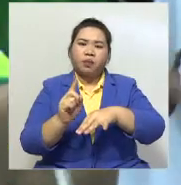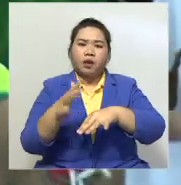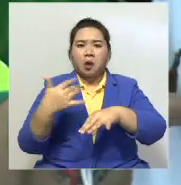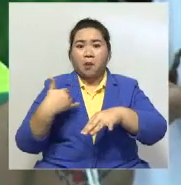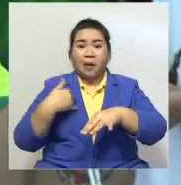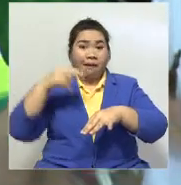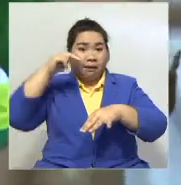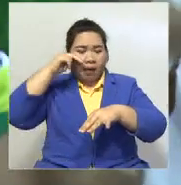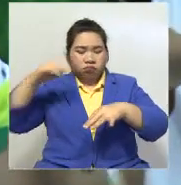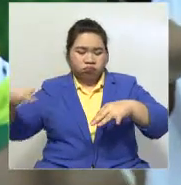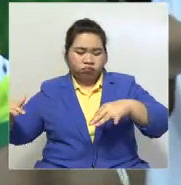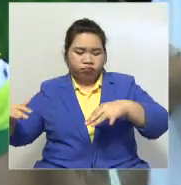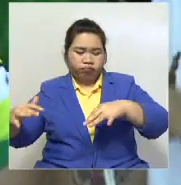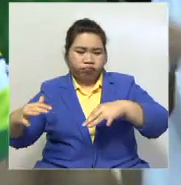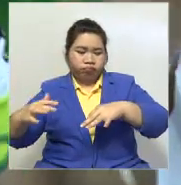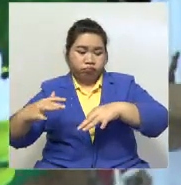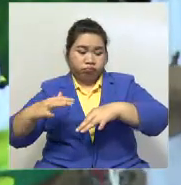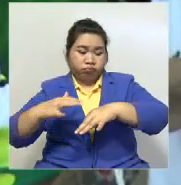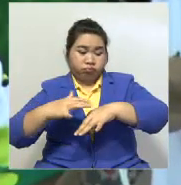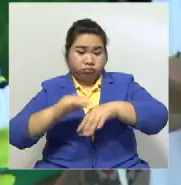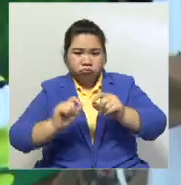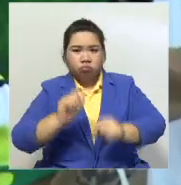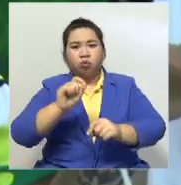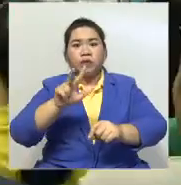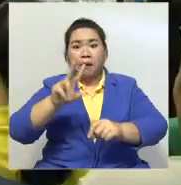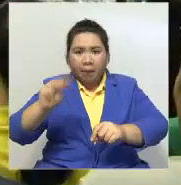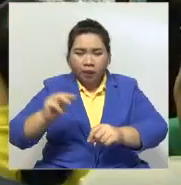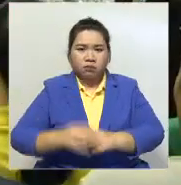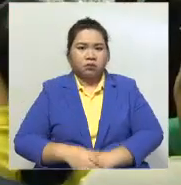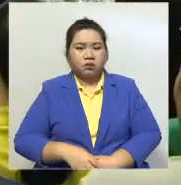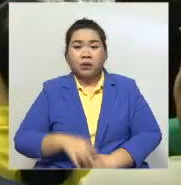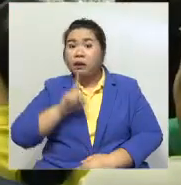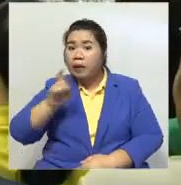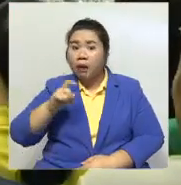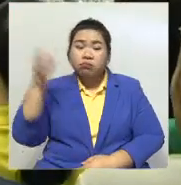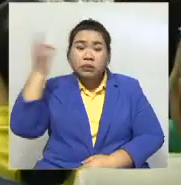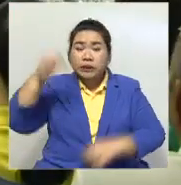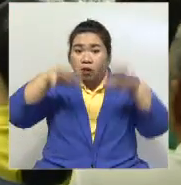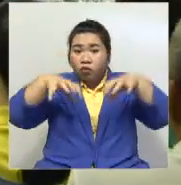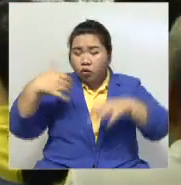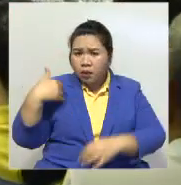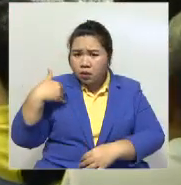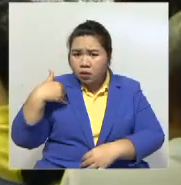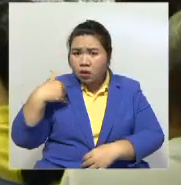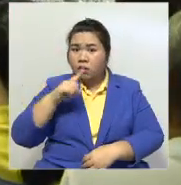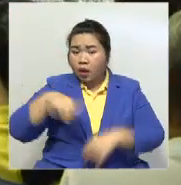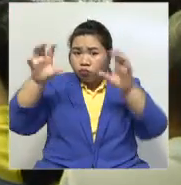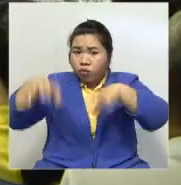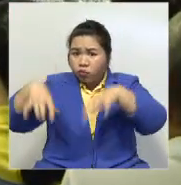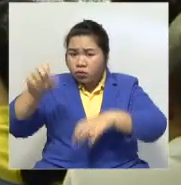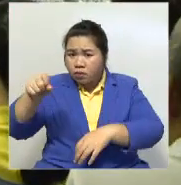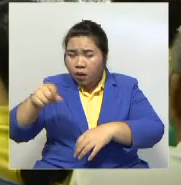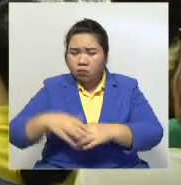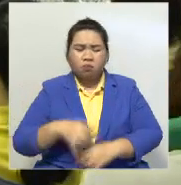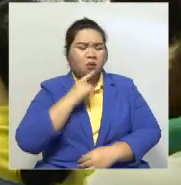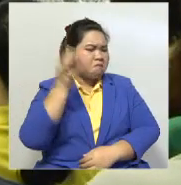คือน้ำเนี่ยขึ้นสูงมากประมาณเกือบ3เมตรได้ เราได้ยินเสียงฝนตกใช่ไหม ไม่ได้ยินครับไม่ได้ยิน แต่ฝนตกตลอดเวลาช่วงนั้น